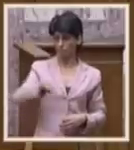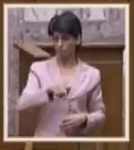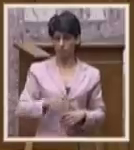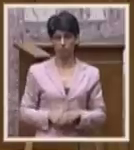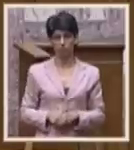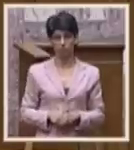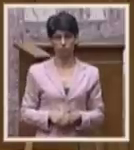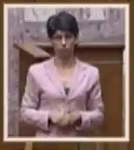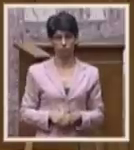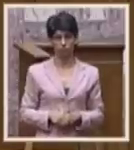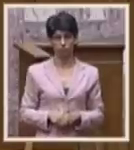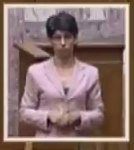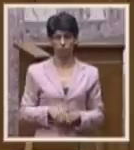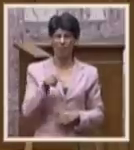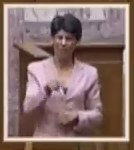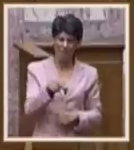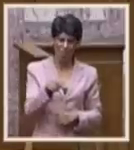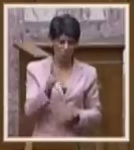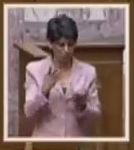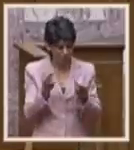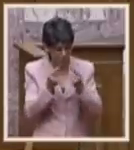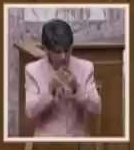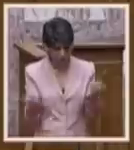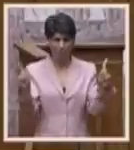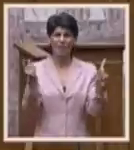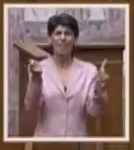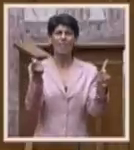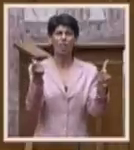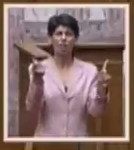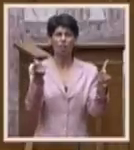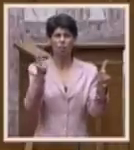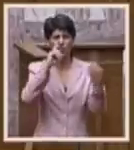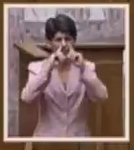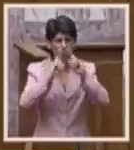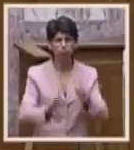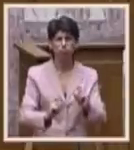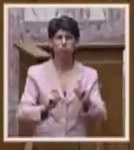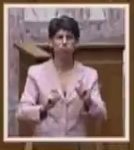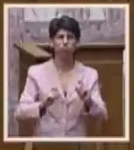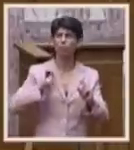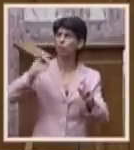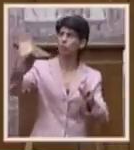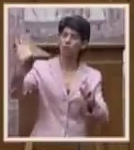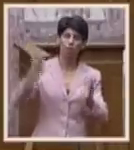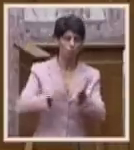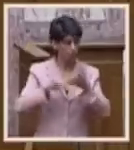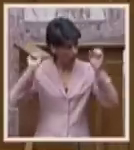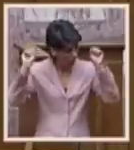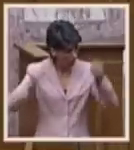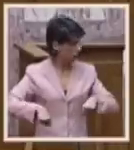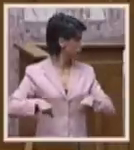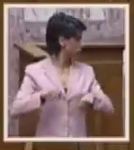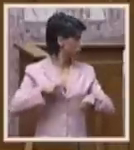εκτός, να μην είμαστε σε αυτή την ιδιότυπη οικονομική εξάρτηση, ας συμφωνήσουμε και ως βάση της